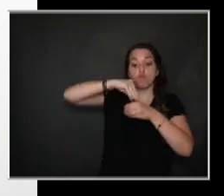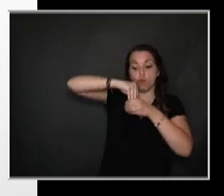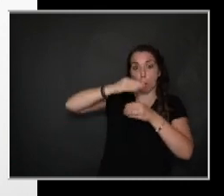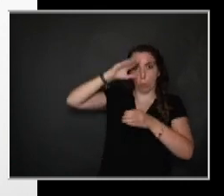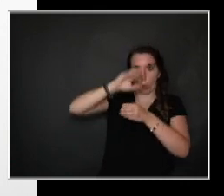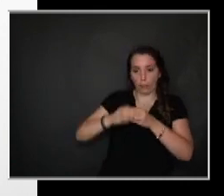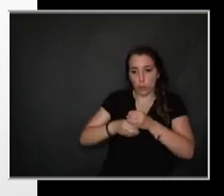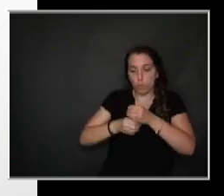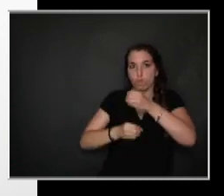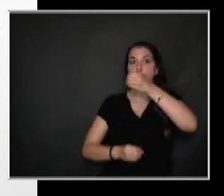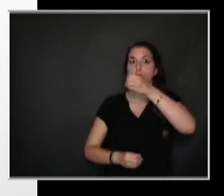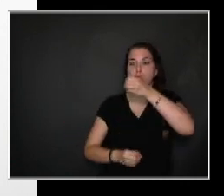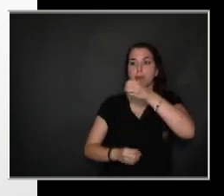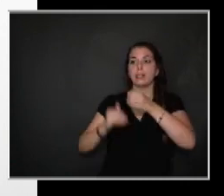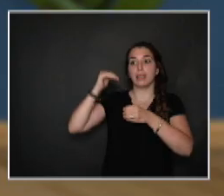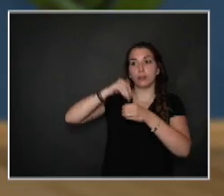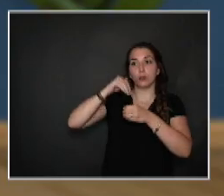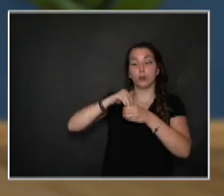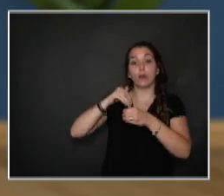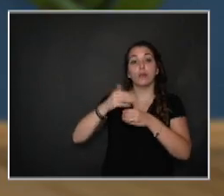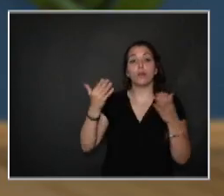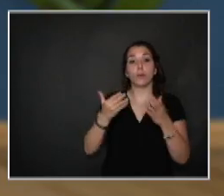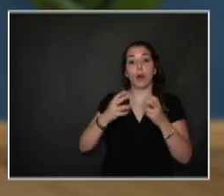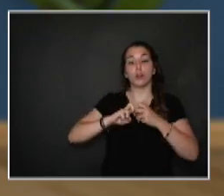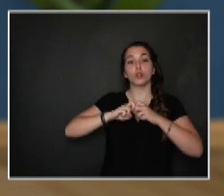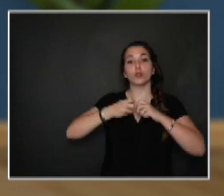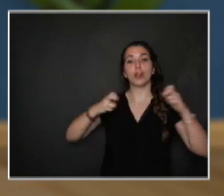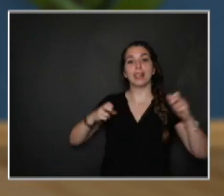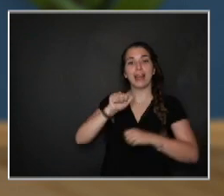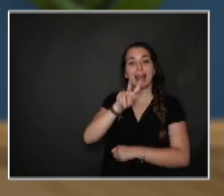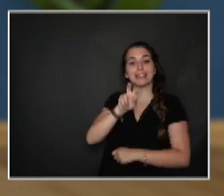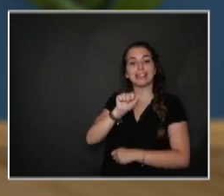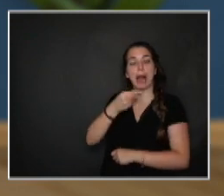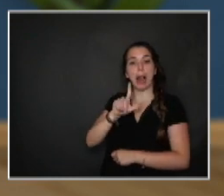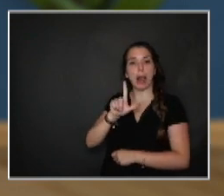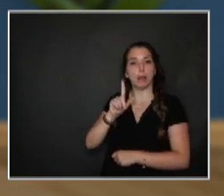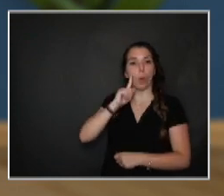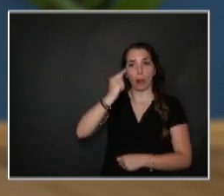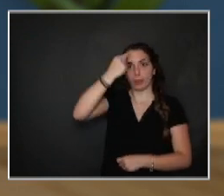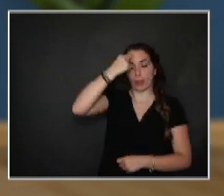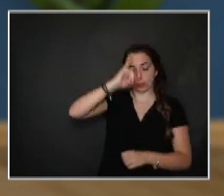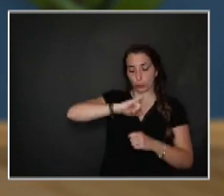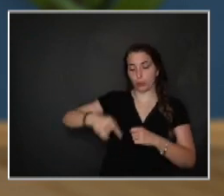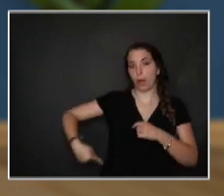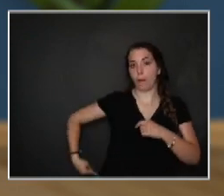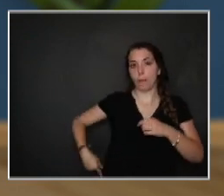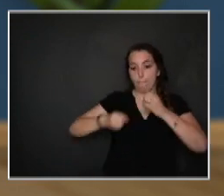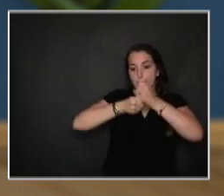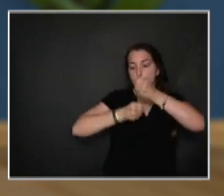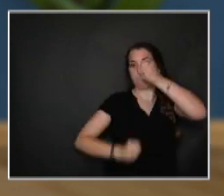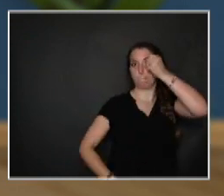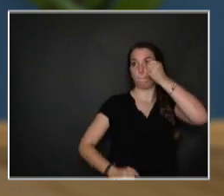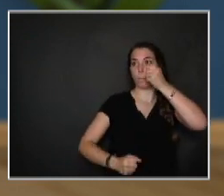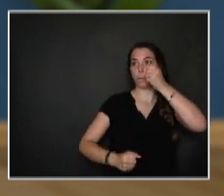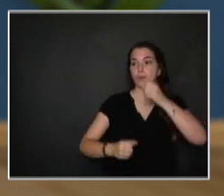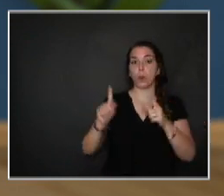cette colonne vertébrale appartient à ce qu'on appelle le squelette axial, hein, qui va de la tête jusqu'au coccyx. Elle est donc reliée en bas au bassin,